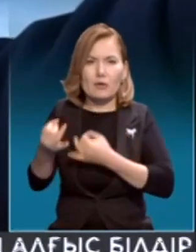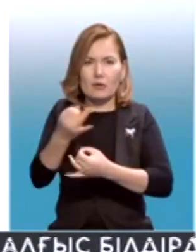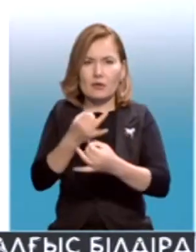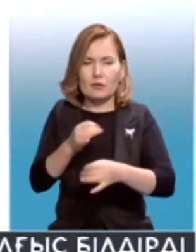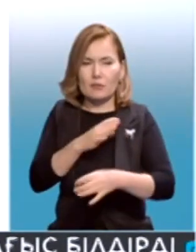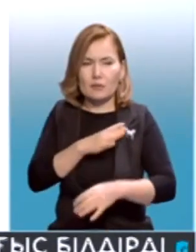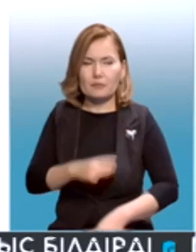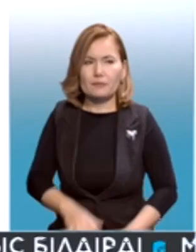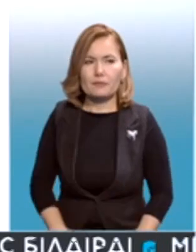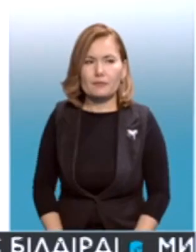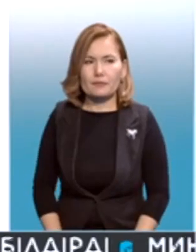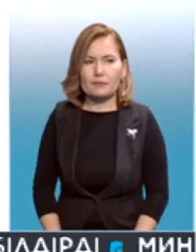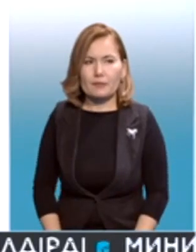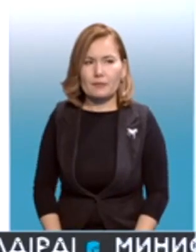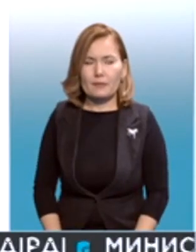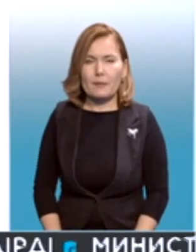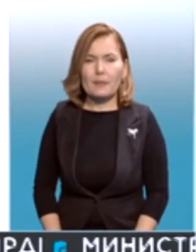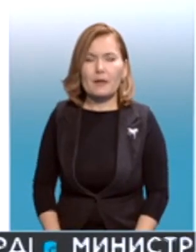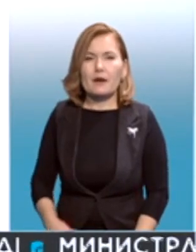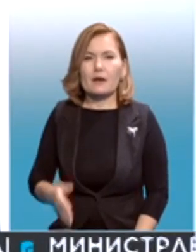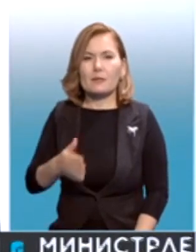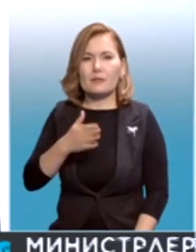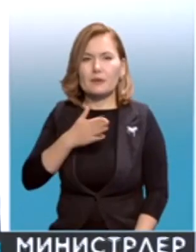отыр. Екінші варианты біз мынау